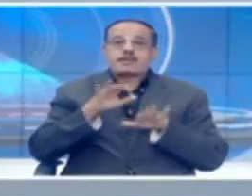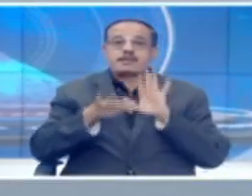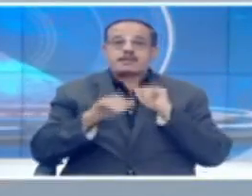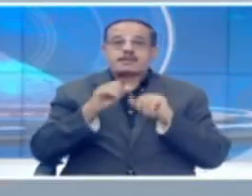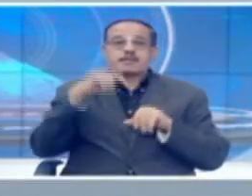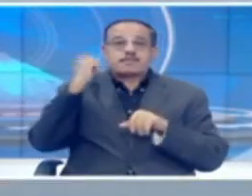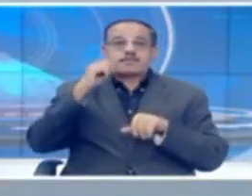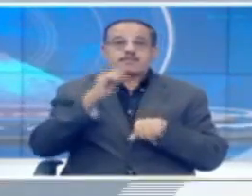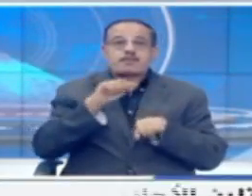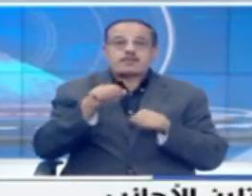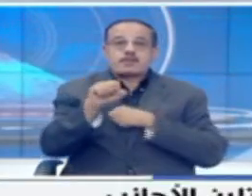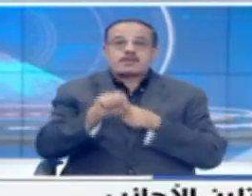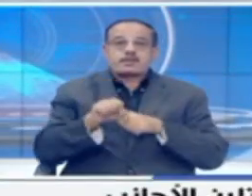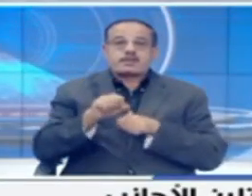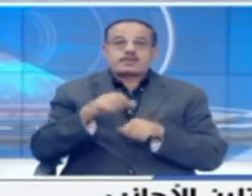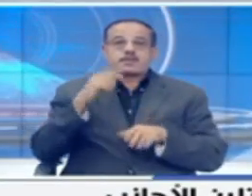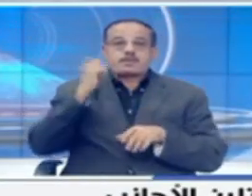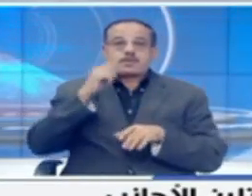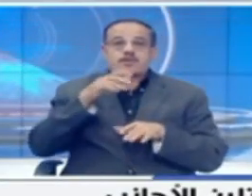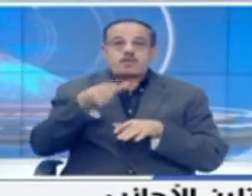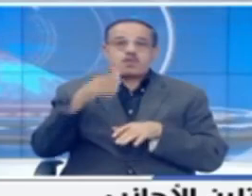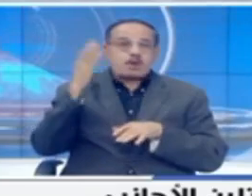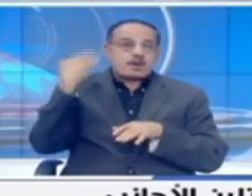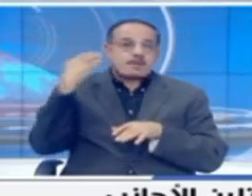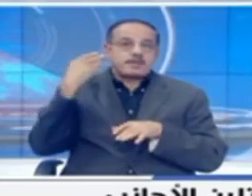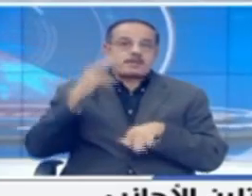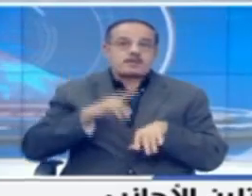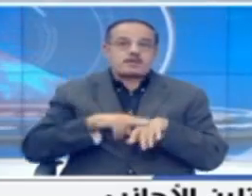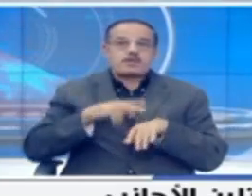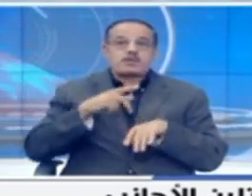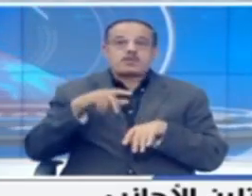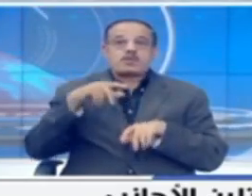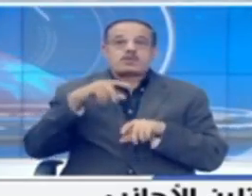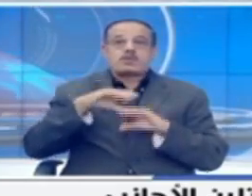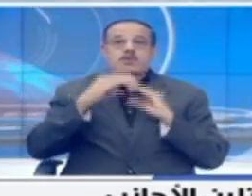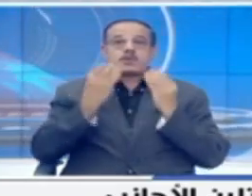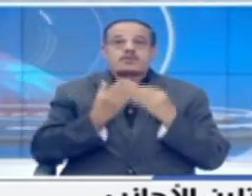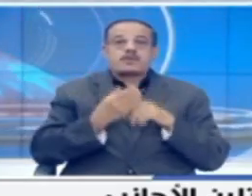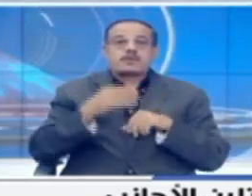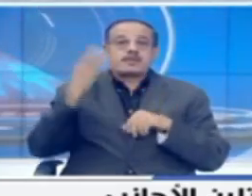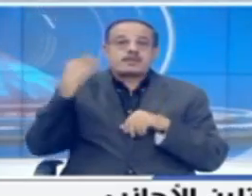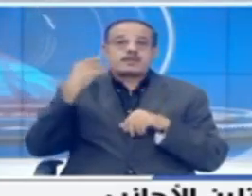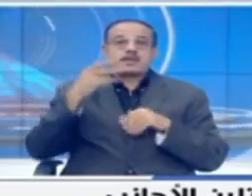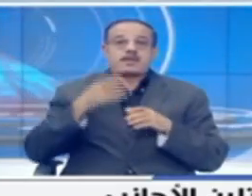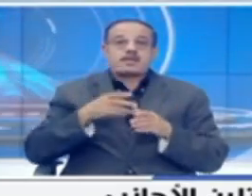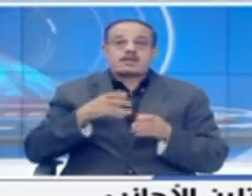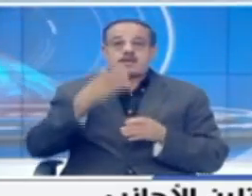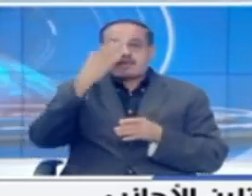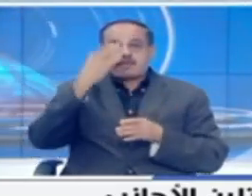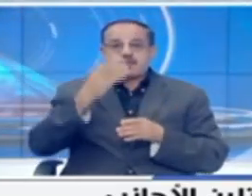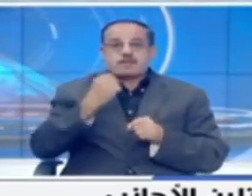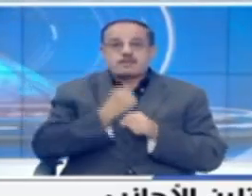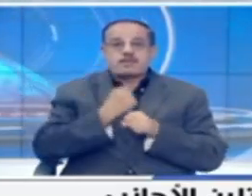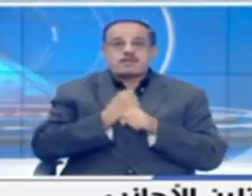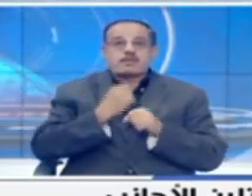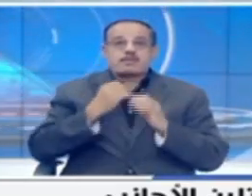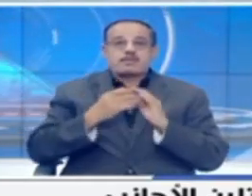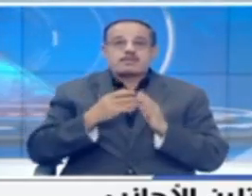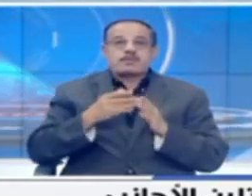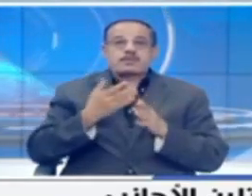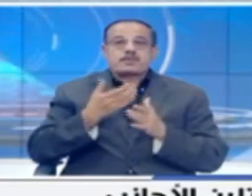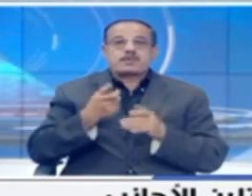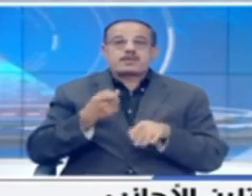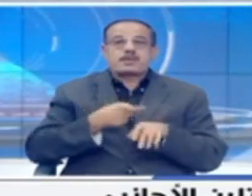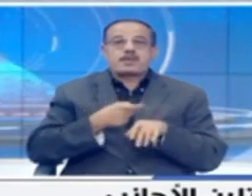الكامل لجهود سحب المقاتلين الأجانب والمرتزقة من ليبيا. هذا وقد أعرب رئيس المجلس الرئاسي الليبي عن